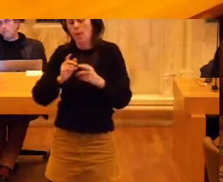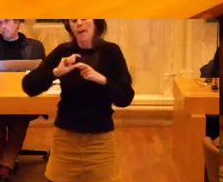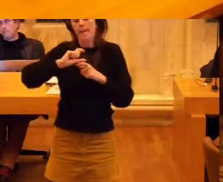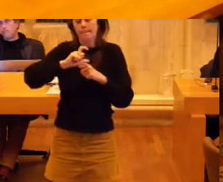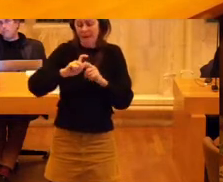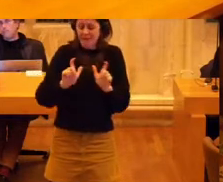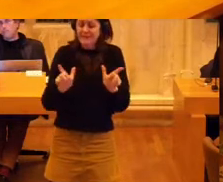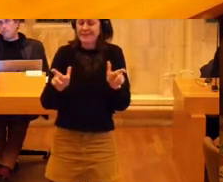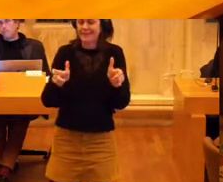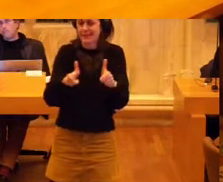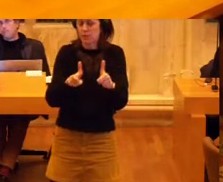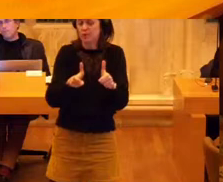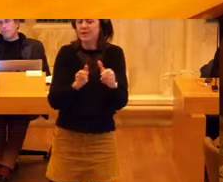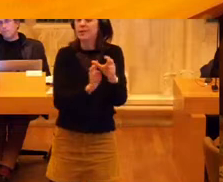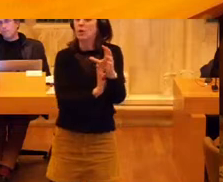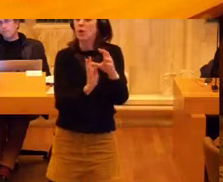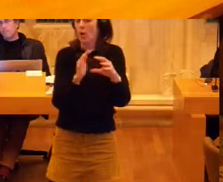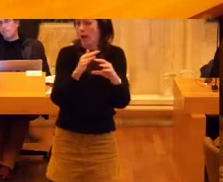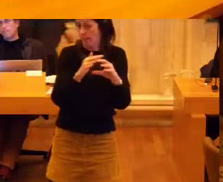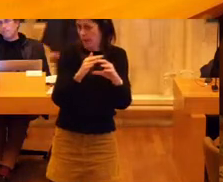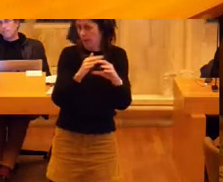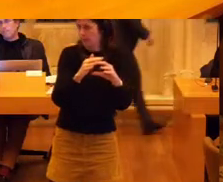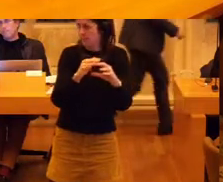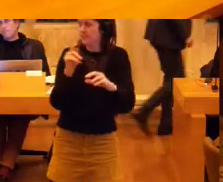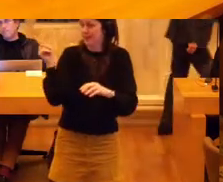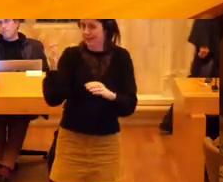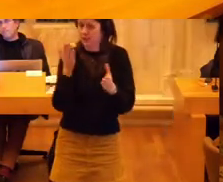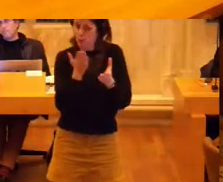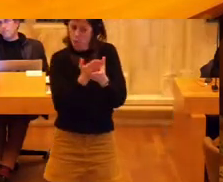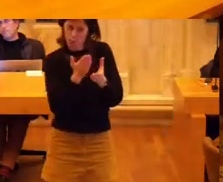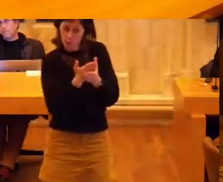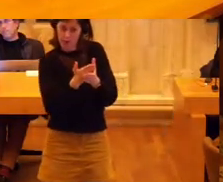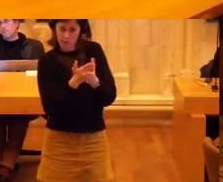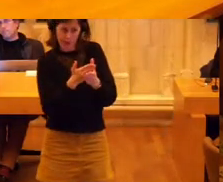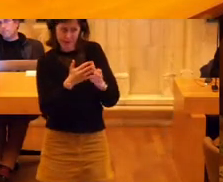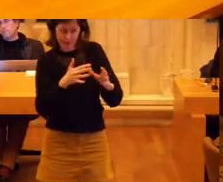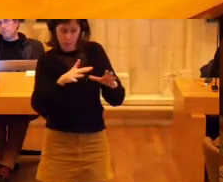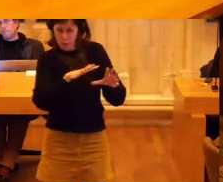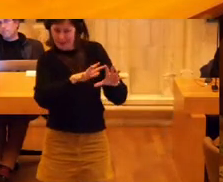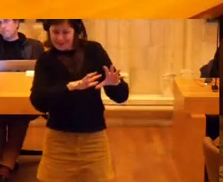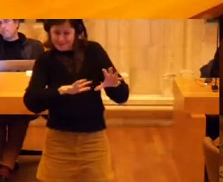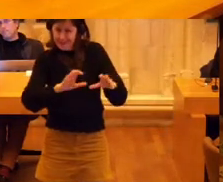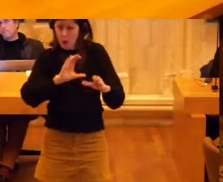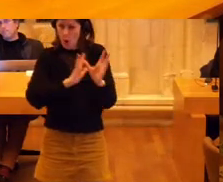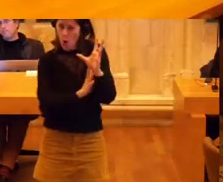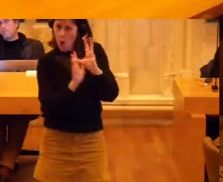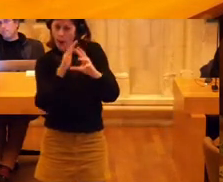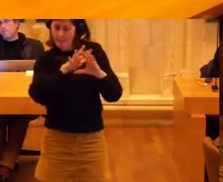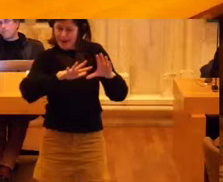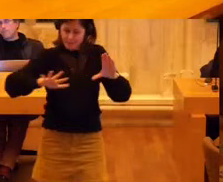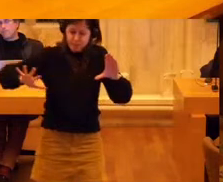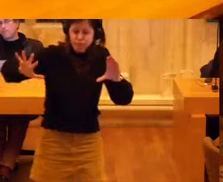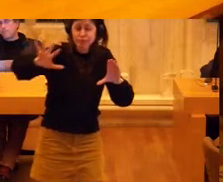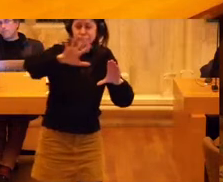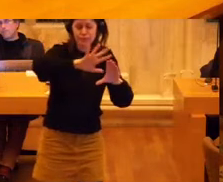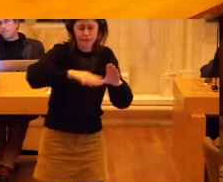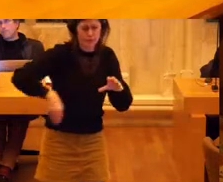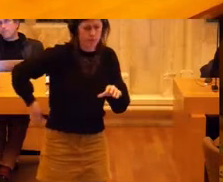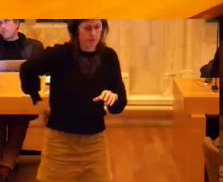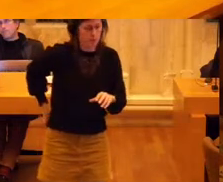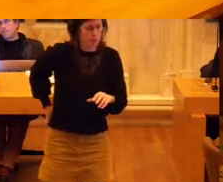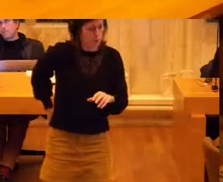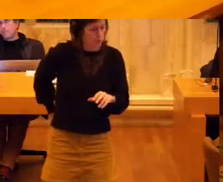à l'échelle de Caen-la-Mer, comme l'a rappelé le maire, on est bien sur un document qui est à l'échelle de tout le territoire de Caen-la-Mer. Des orientations ont